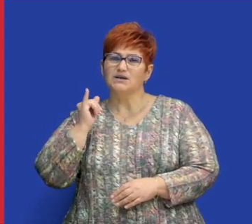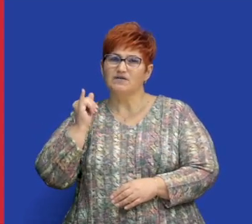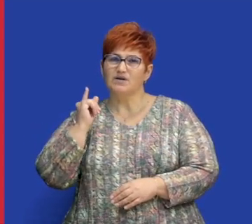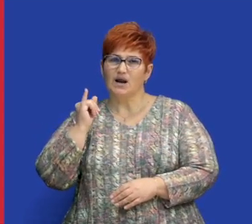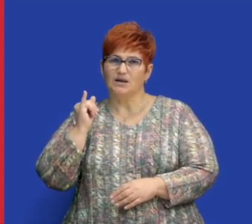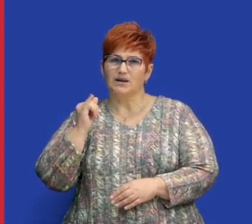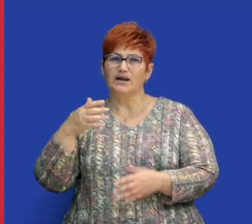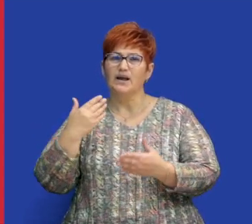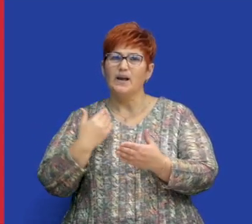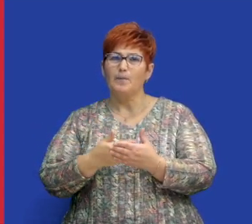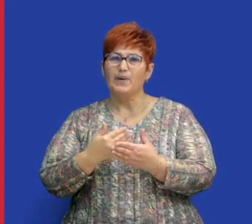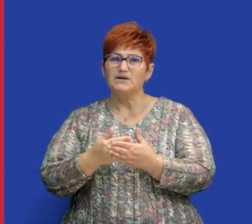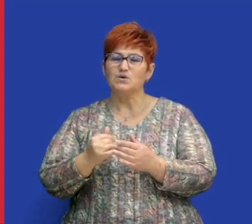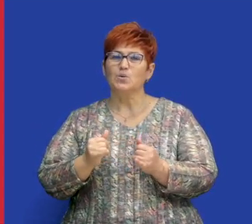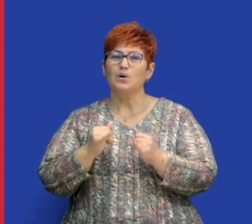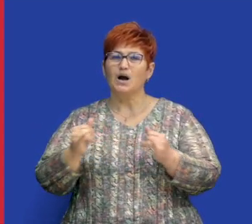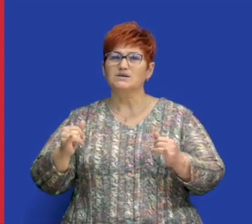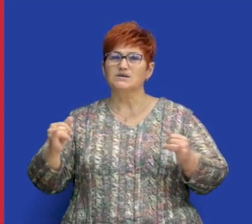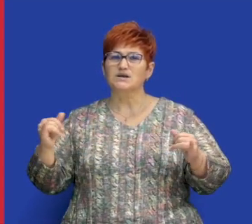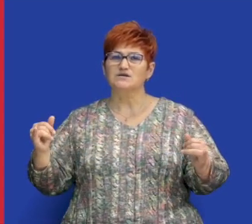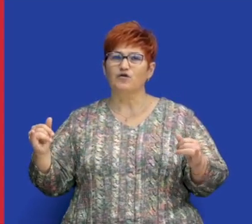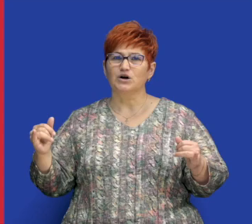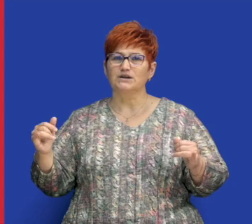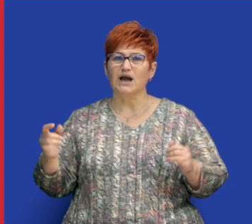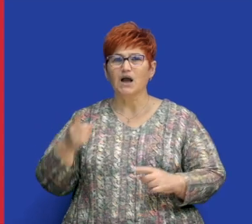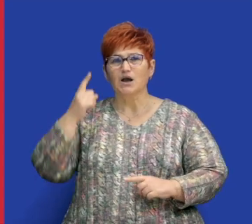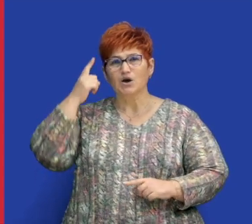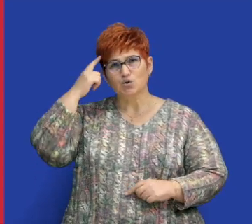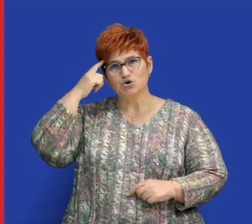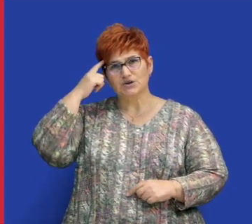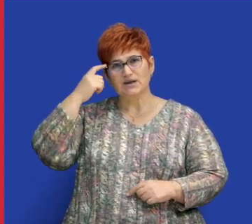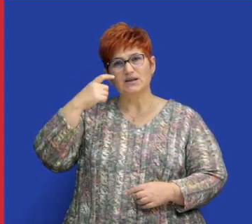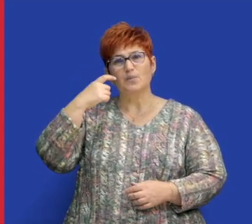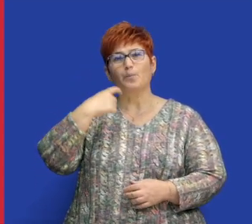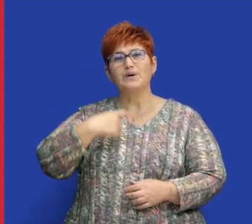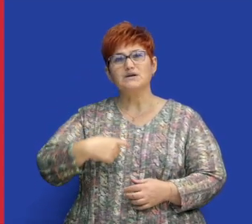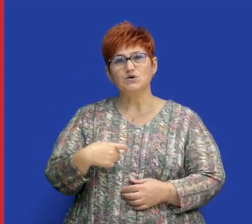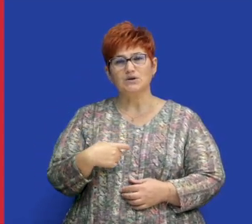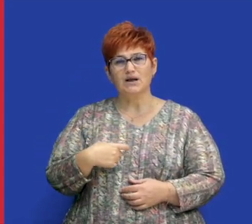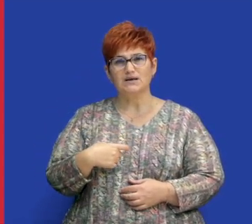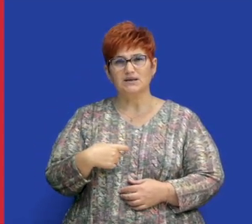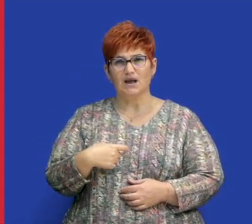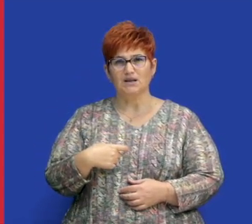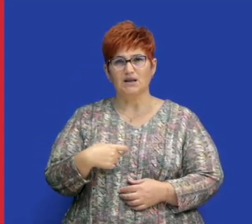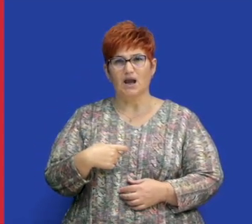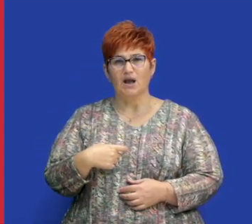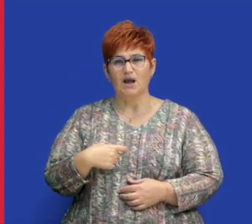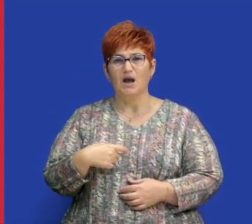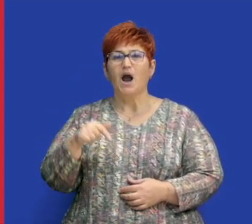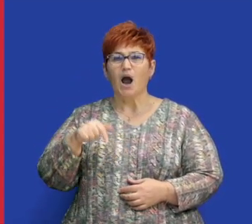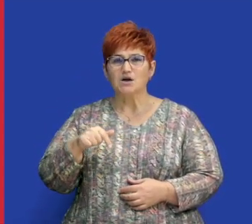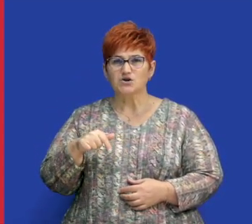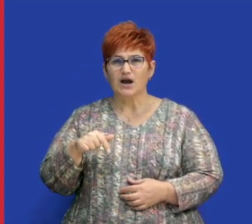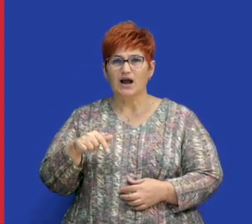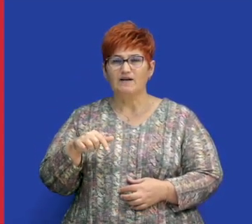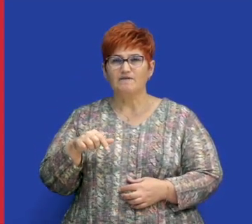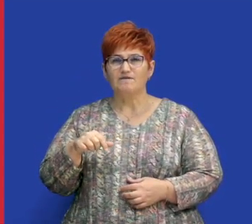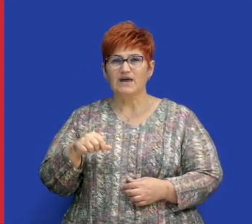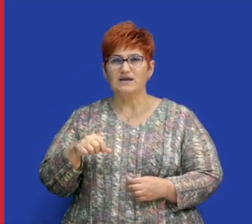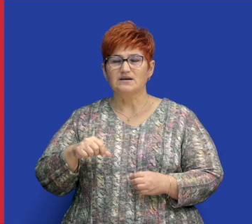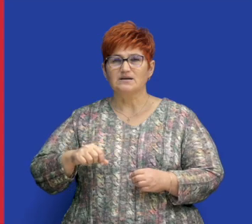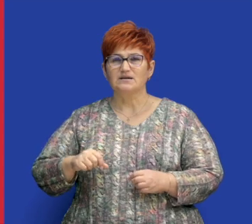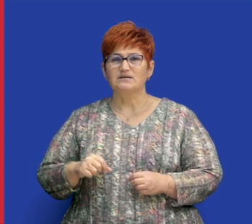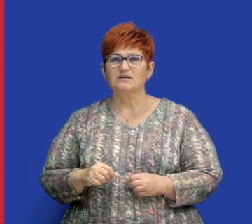Az édességek terén vezet a fagylalt, gelato. Az italválaszték terén a sokféle regionális borfajta